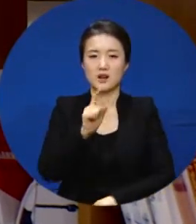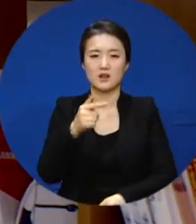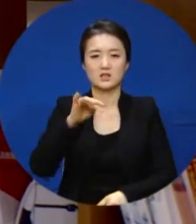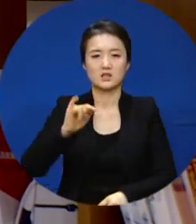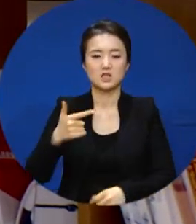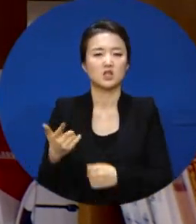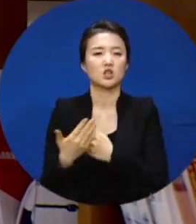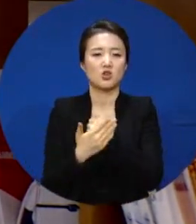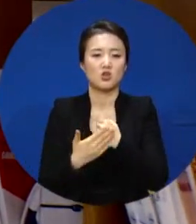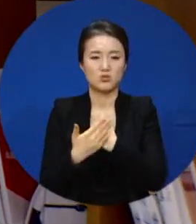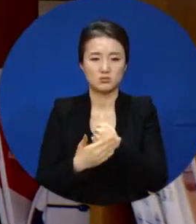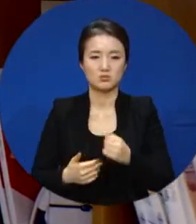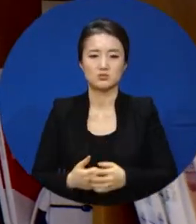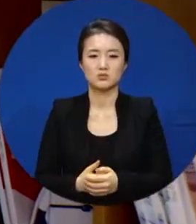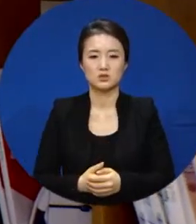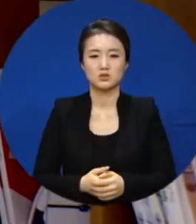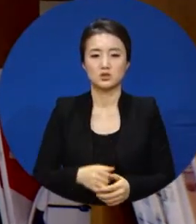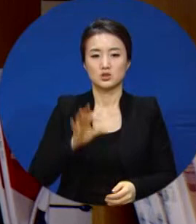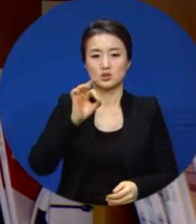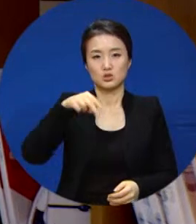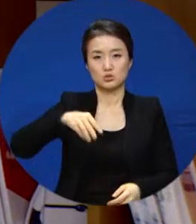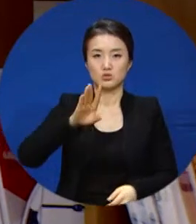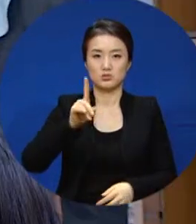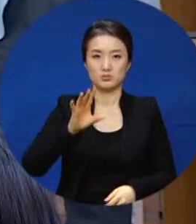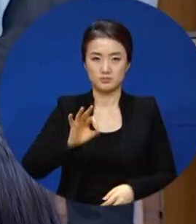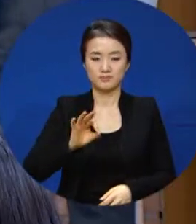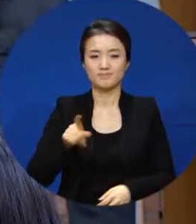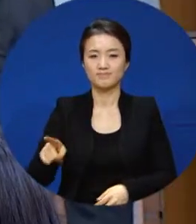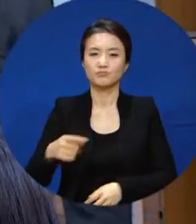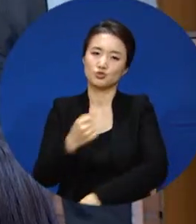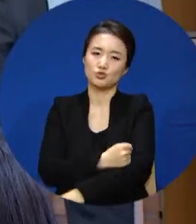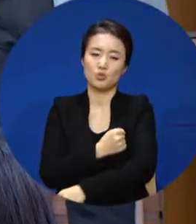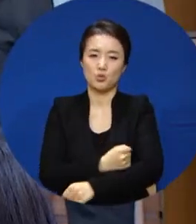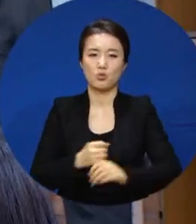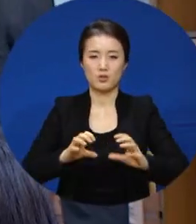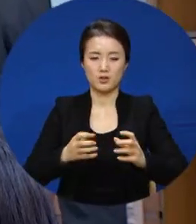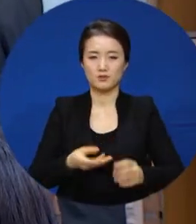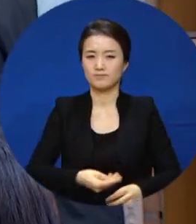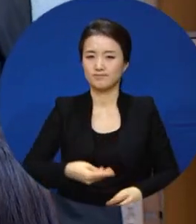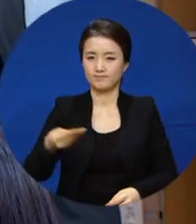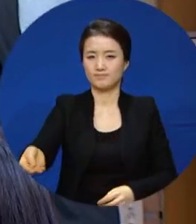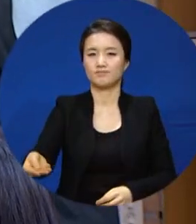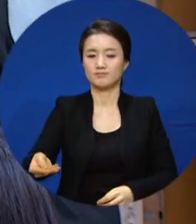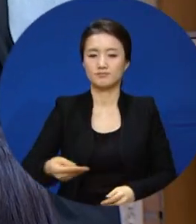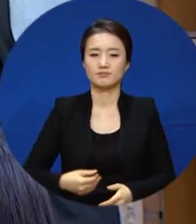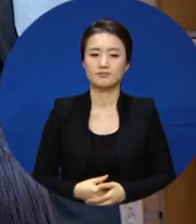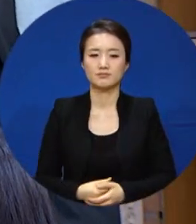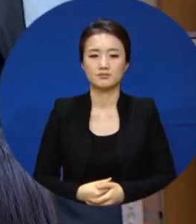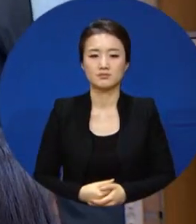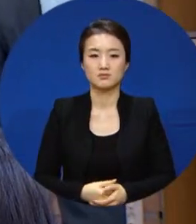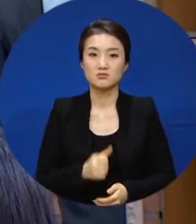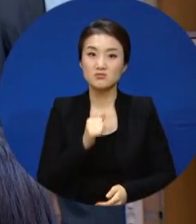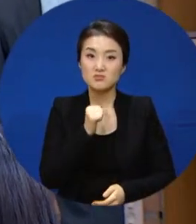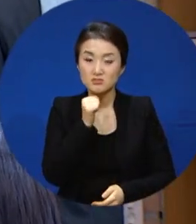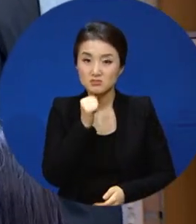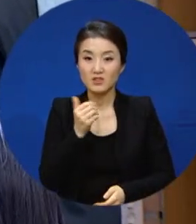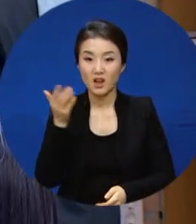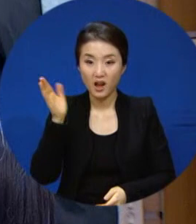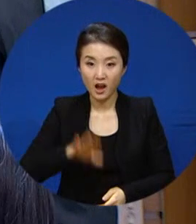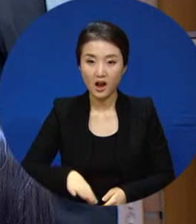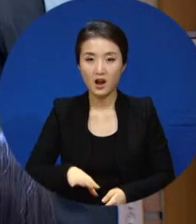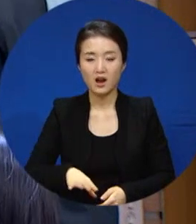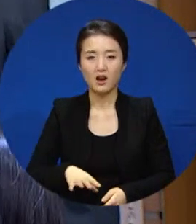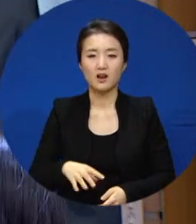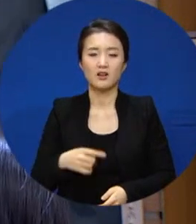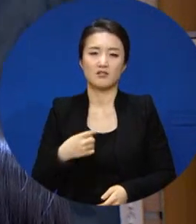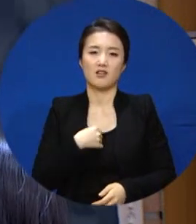어 그래서 유방이 1 신한테 날아라 딱 되어 주잖아요 또 가져라 고생했어 거지가 자기 고향에 속한 나라의